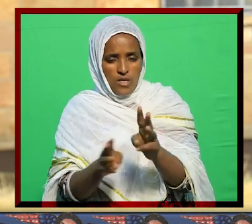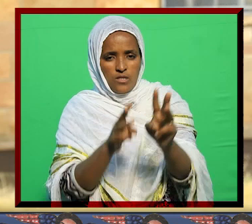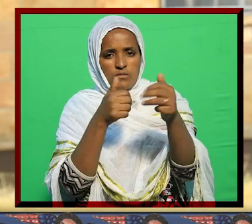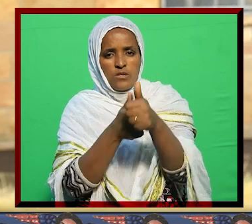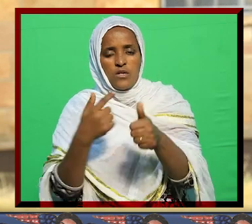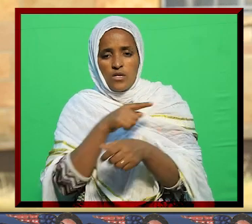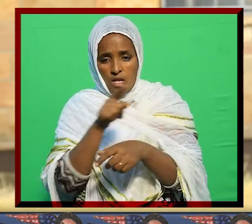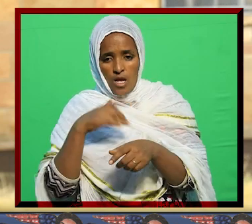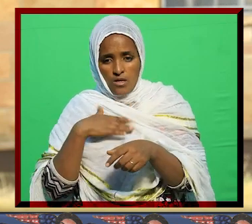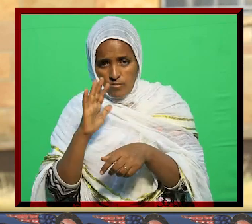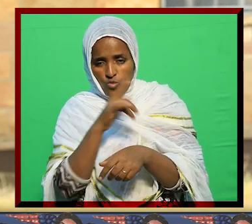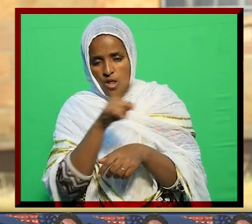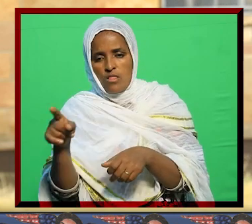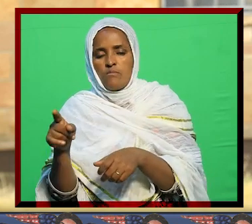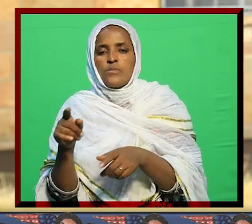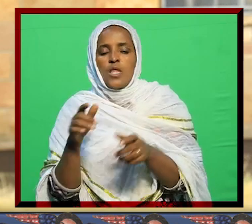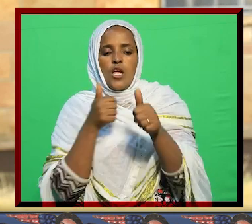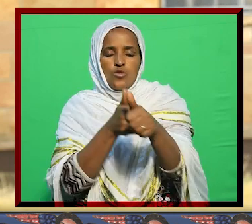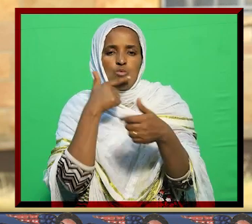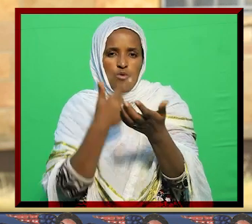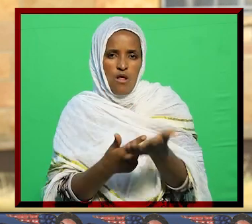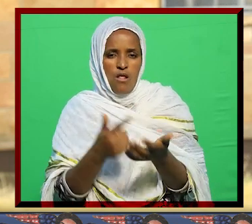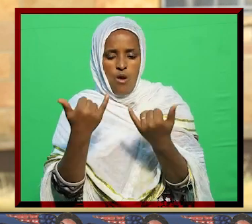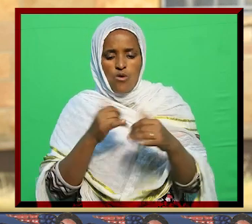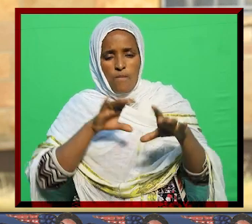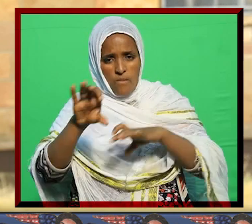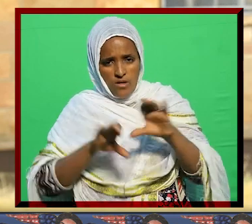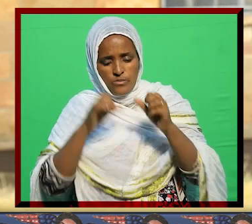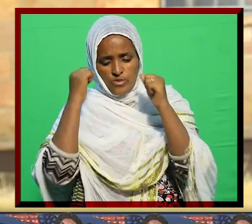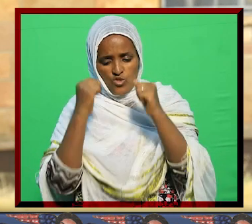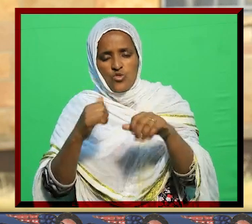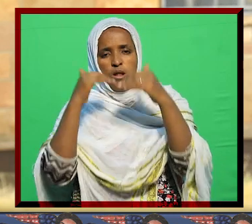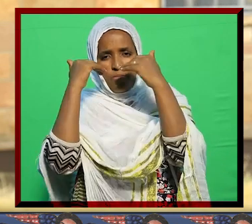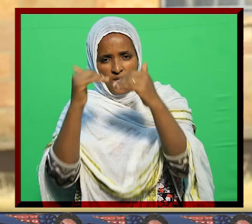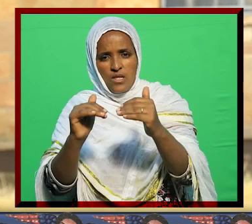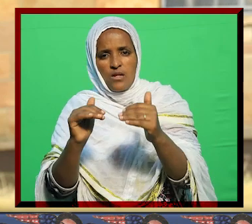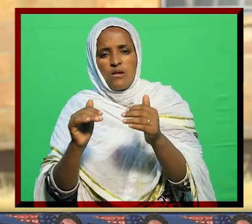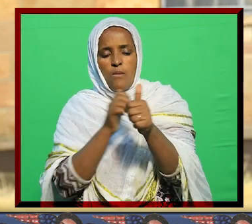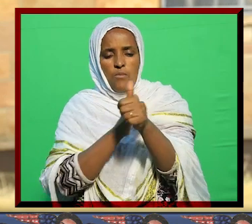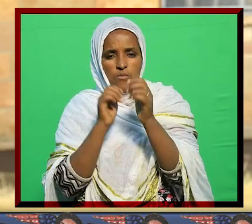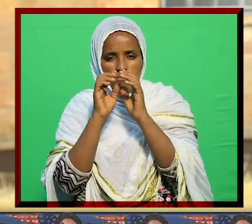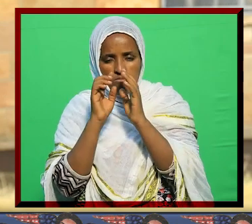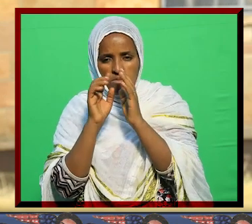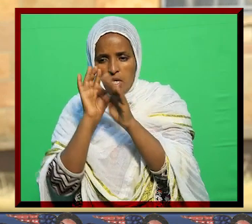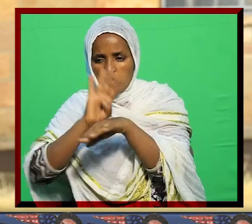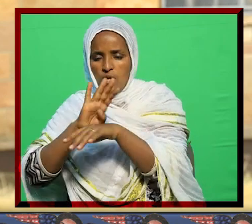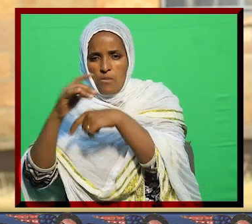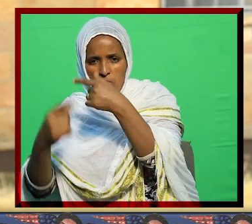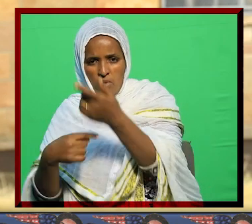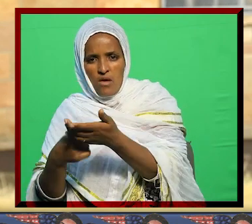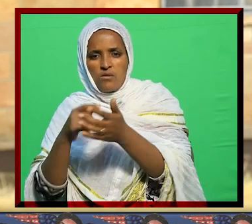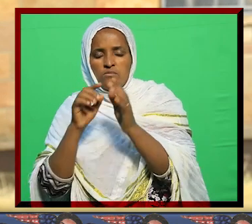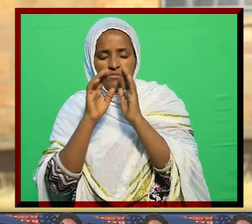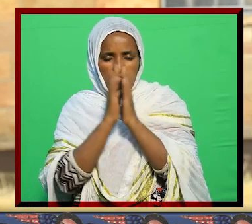ክርስቶስ እንደምመስለው እናንተም እኔን ምሰሉ እያለ የሚናገረው ቃል አለ። አሁን የሚያደርገን አሁን በተቻለ መጠን በማስቀደስ